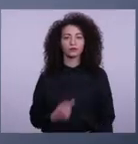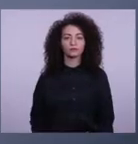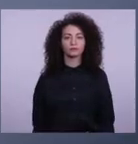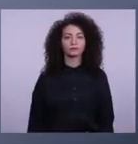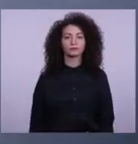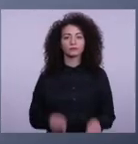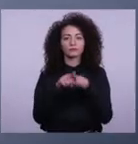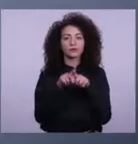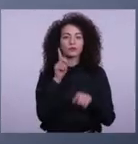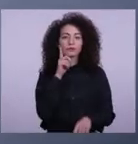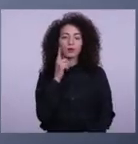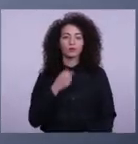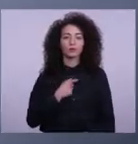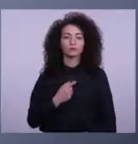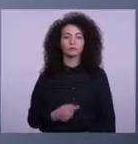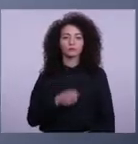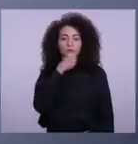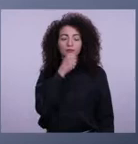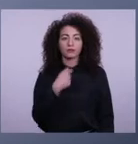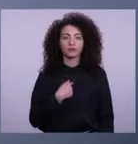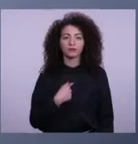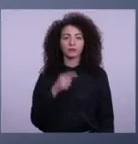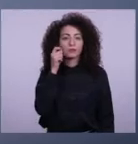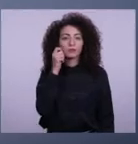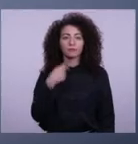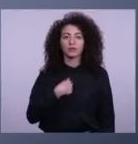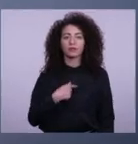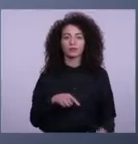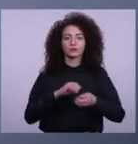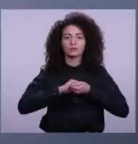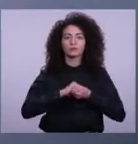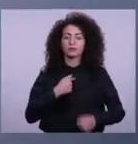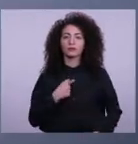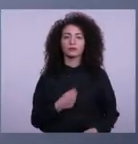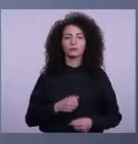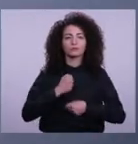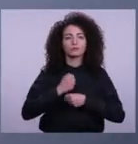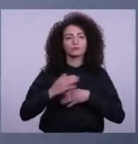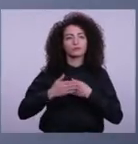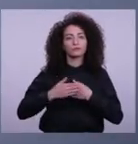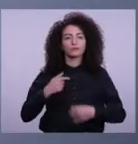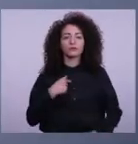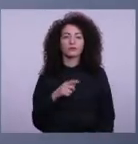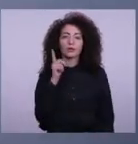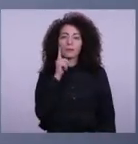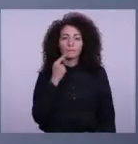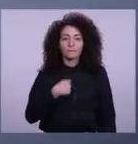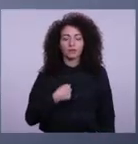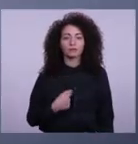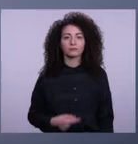شيء. خالي. ستي. بي. رفيقتي. زميلي بالشغل.